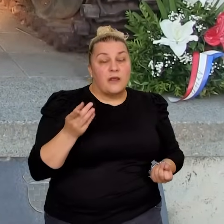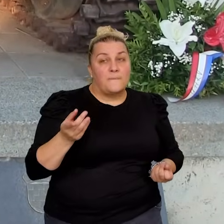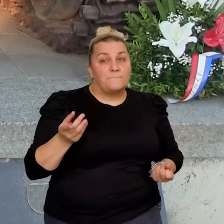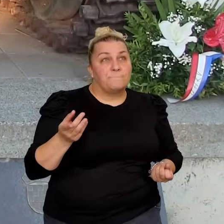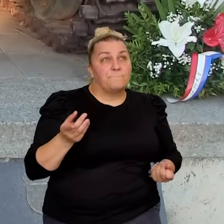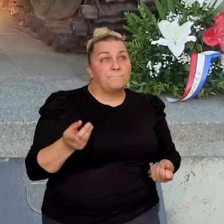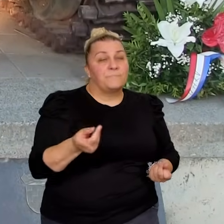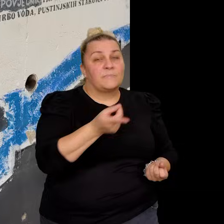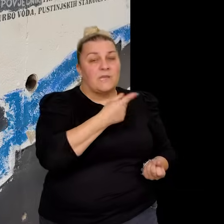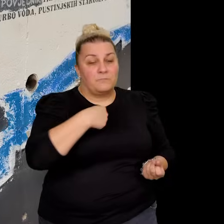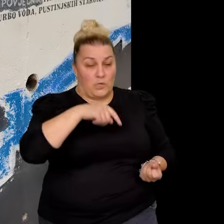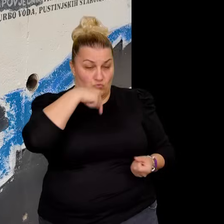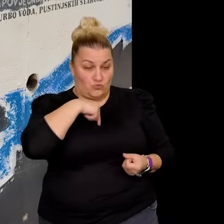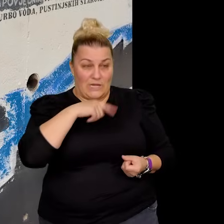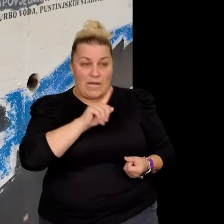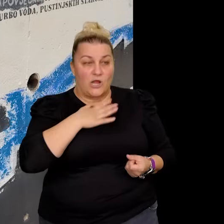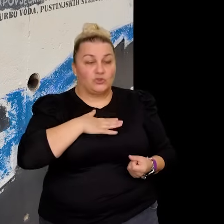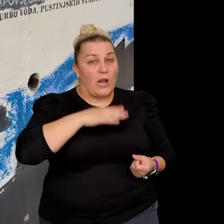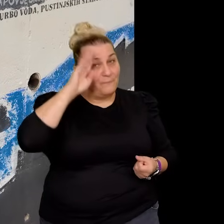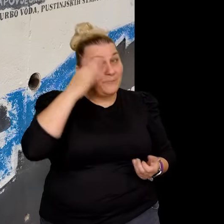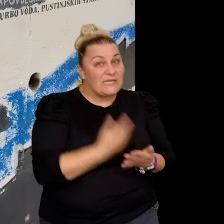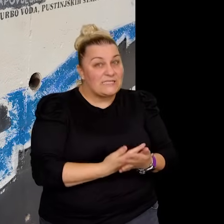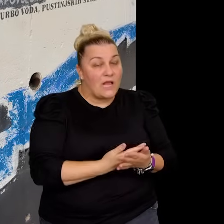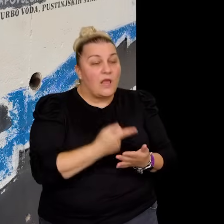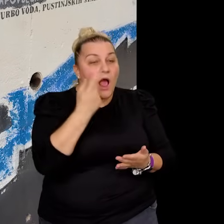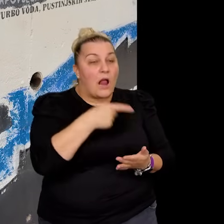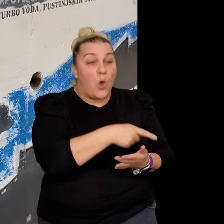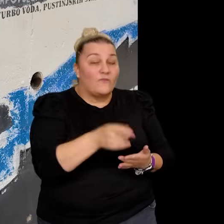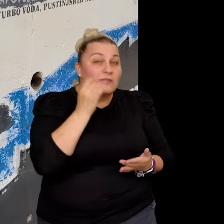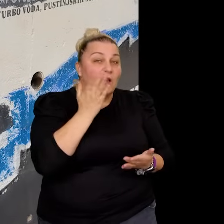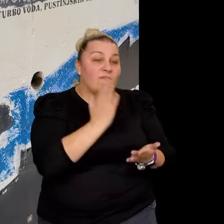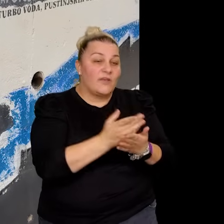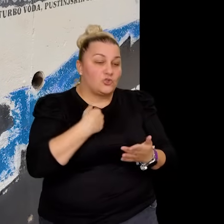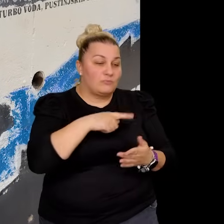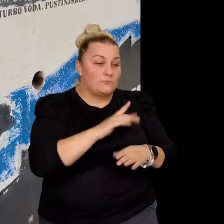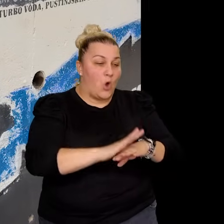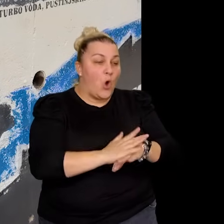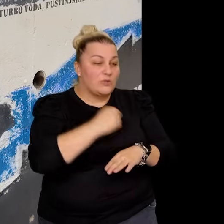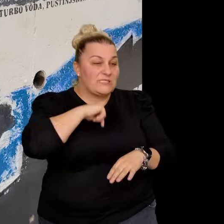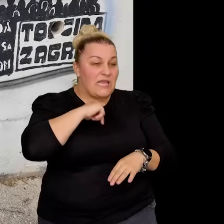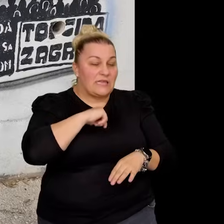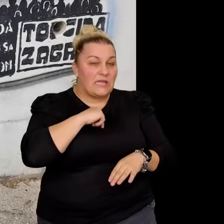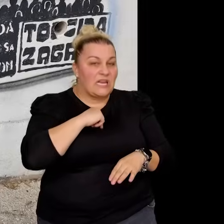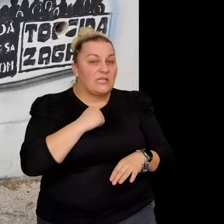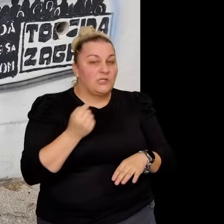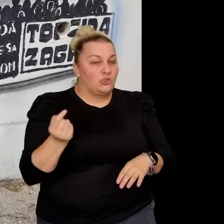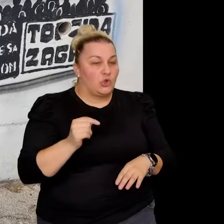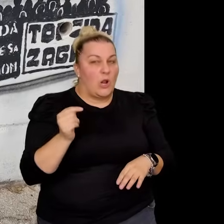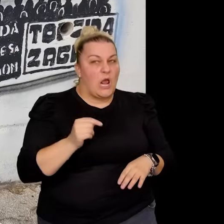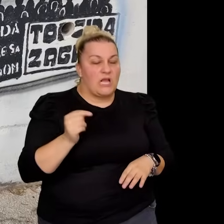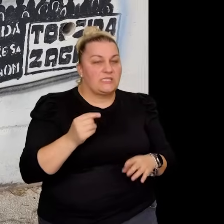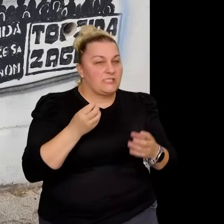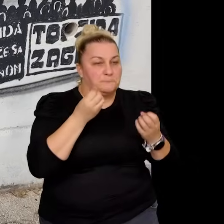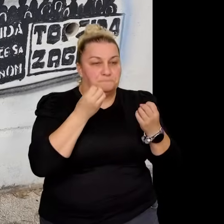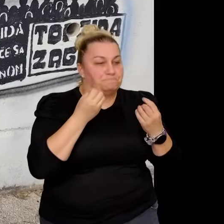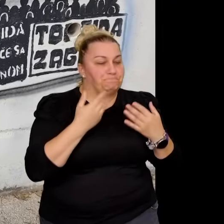to sebi htjeli ni priznat, ali ti danas se već osjetilo da voda da nas popušta. Da, da